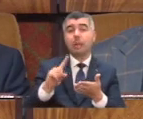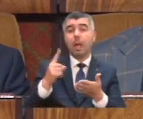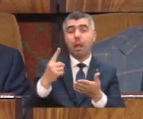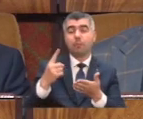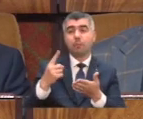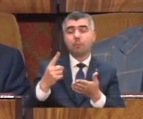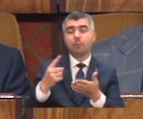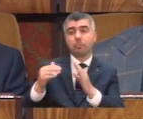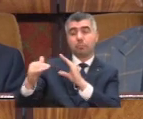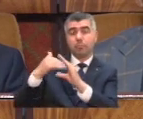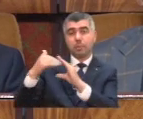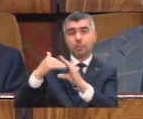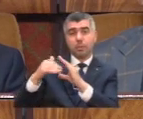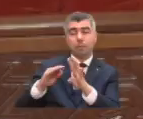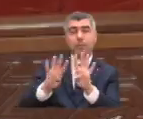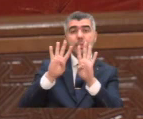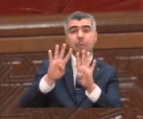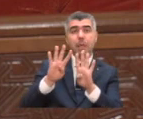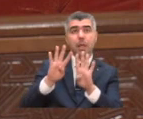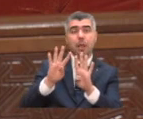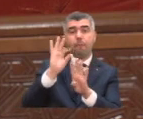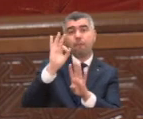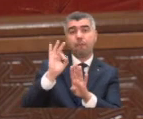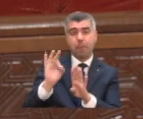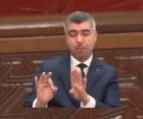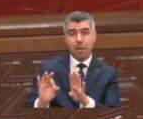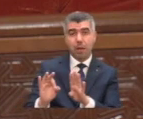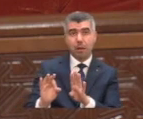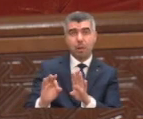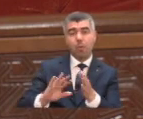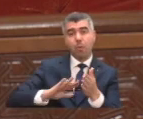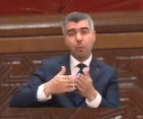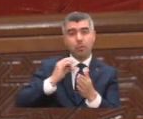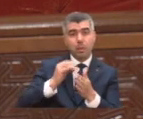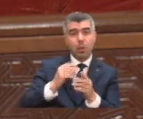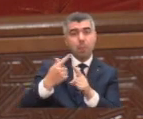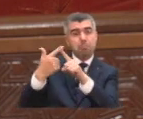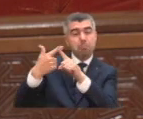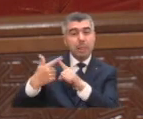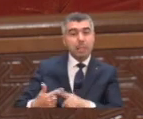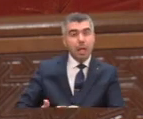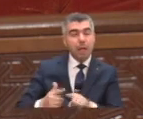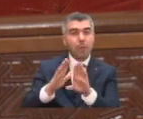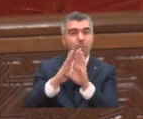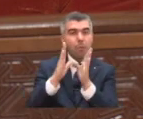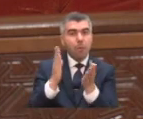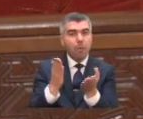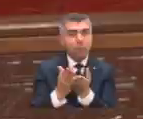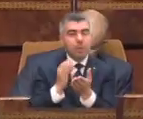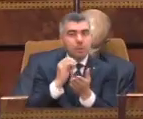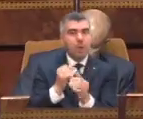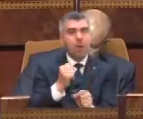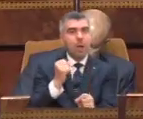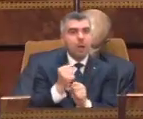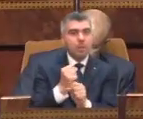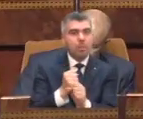تقريبا ثمانيه نقاط من النتيجه داخل الخام وعرفتو فقدان نقطه من الناتج داخل الخام تداعيات ديالها على الاقتصاد على الشغل